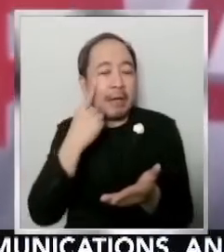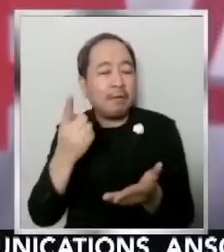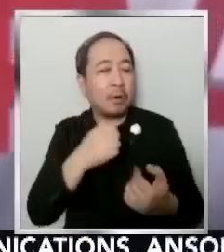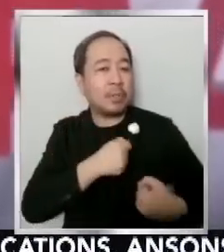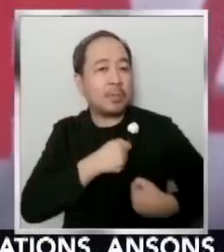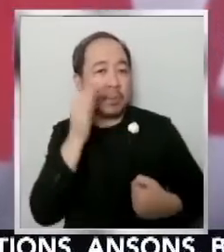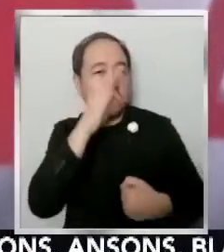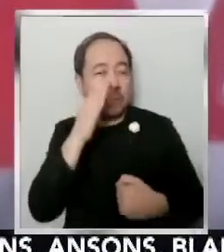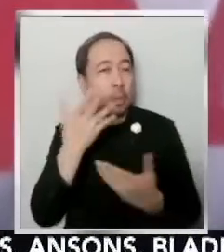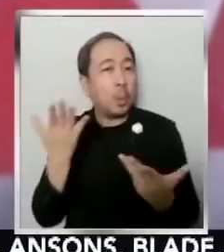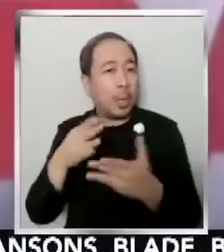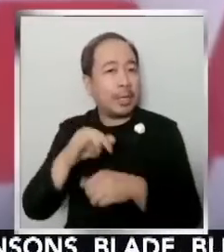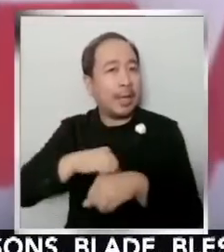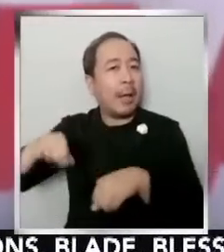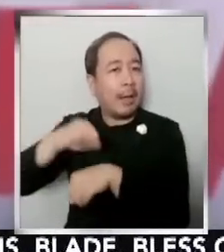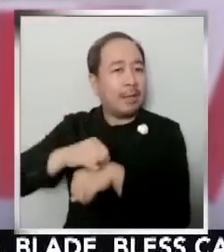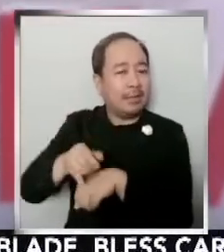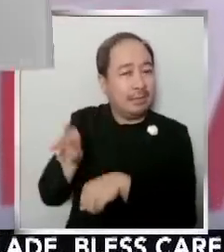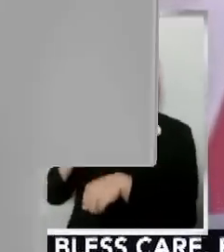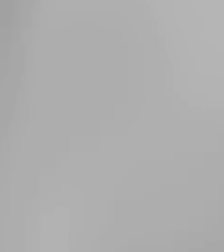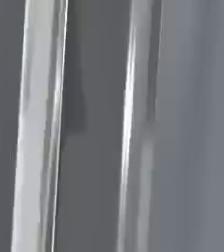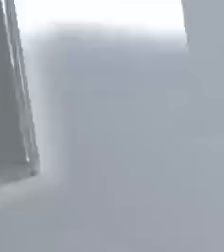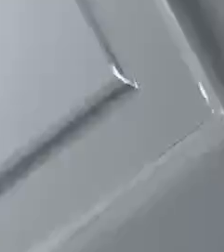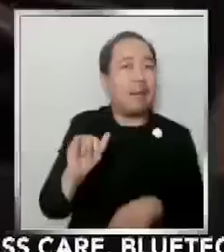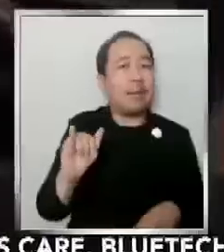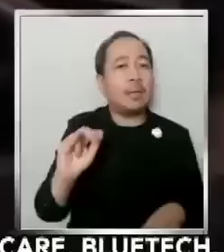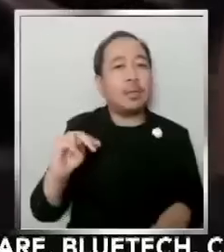Shoal. Tinutukan yan ni Maki Pulido.